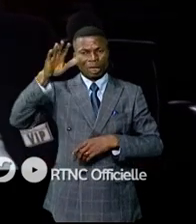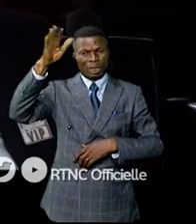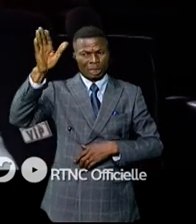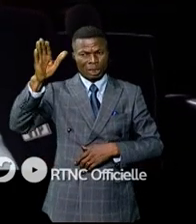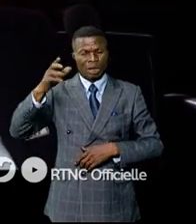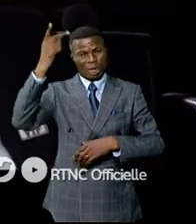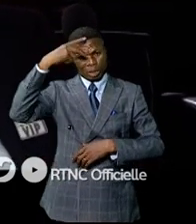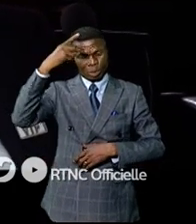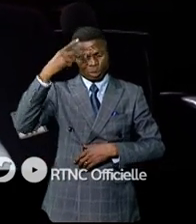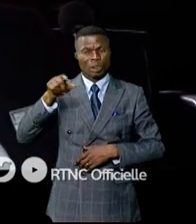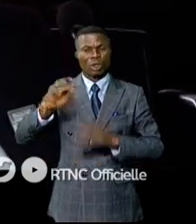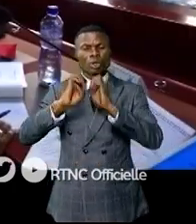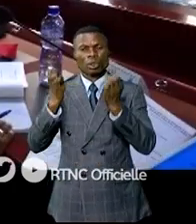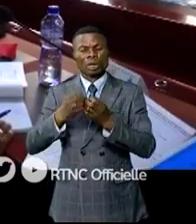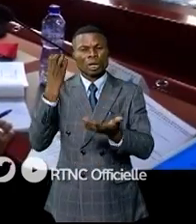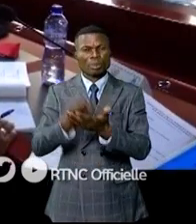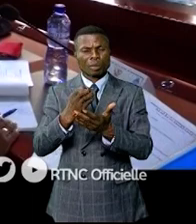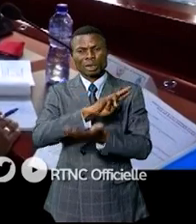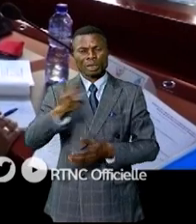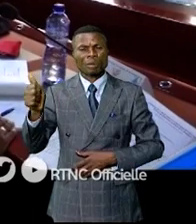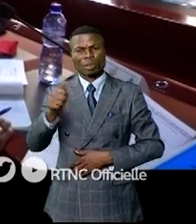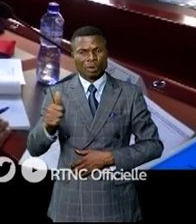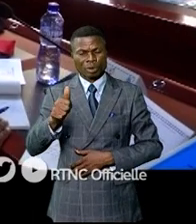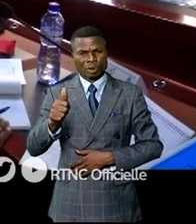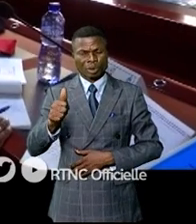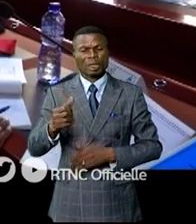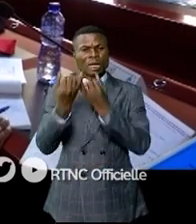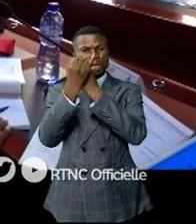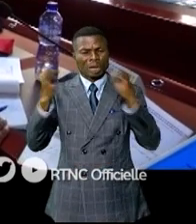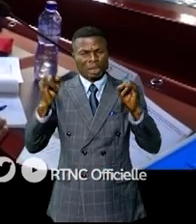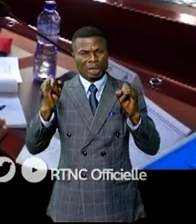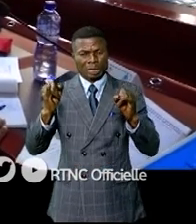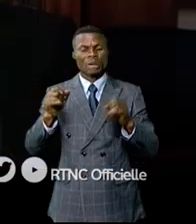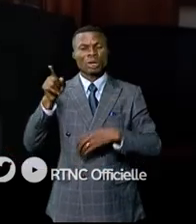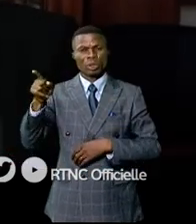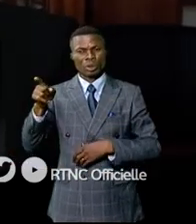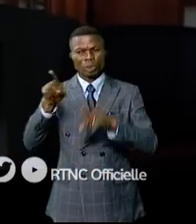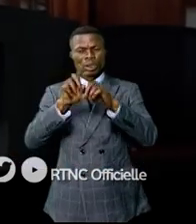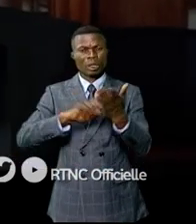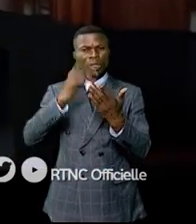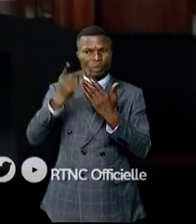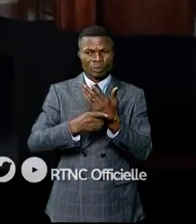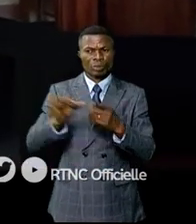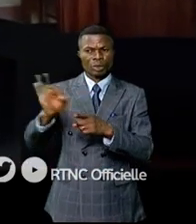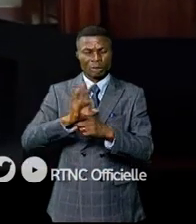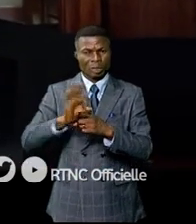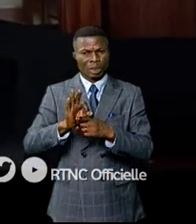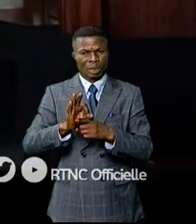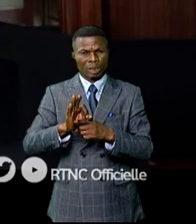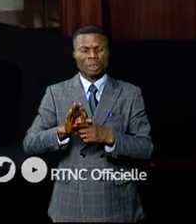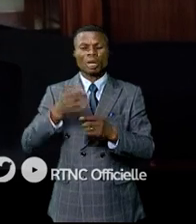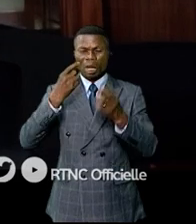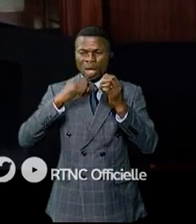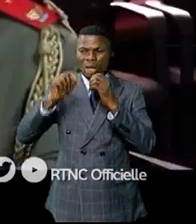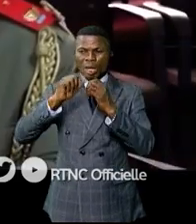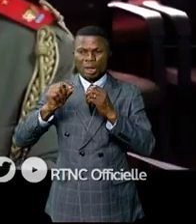la politique du CHESD, le budget 2021, la dépendance et la tutelle du CHESD, le programme de formation et